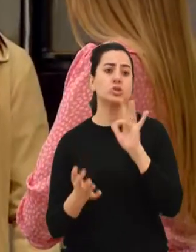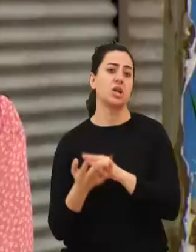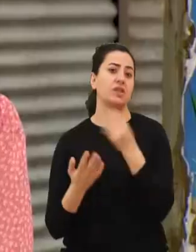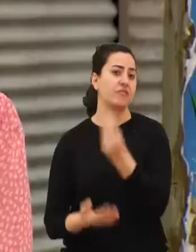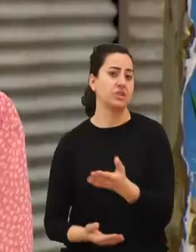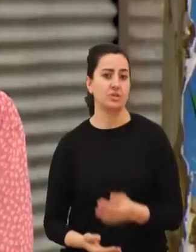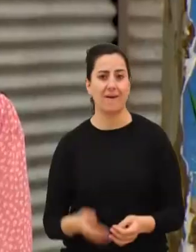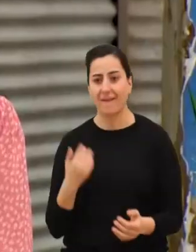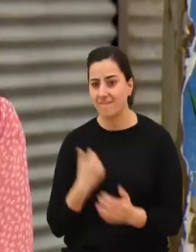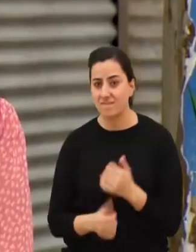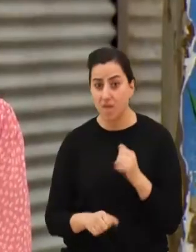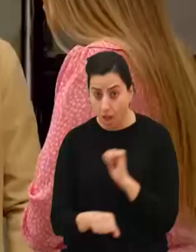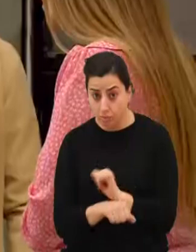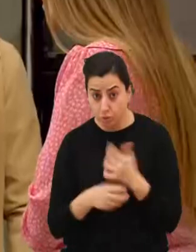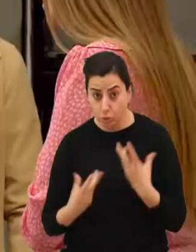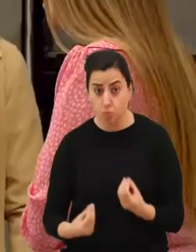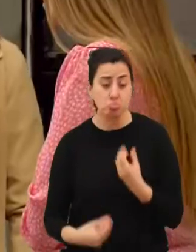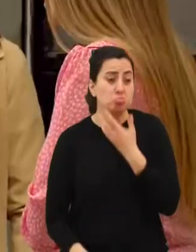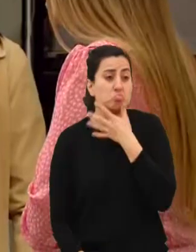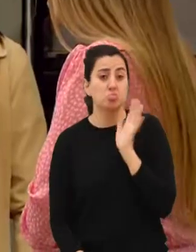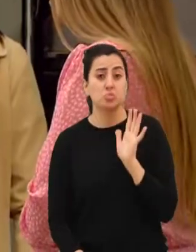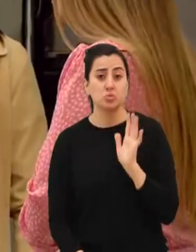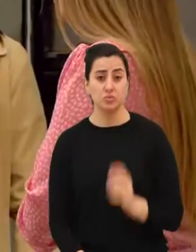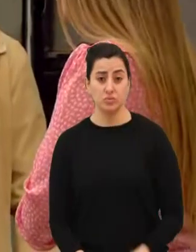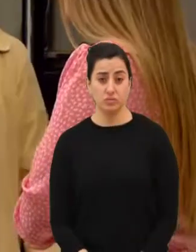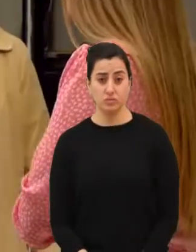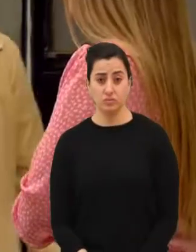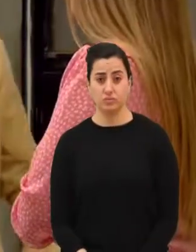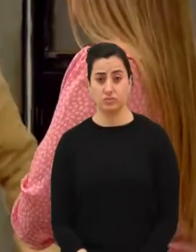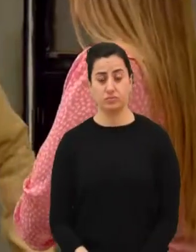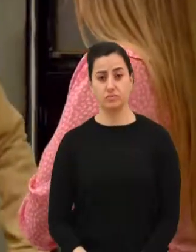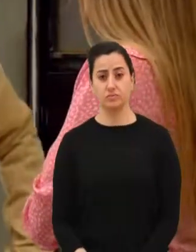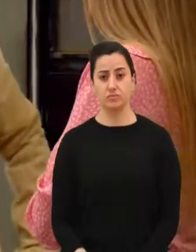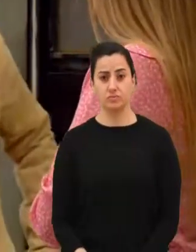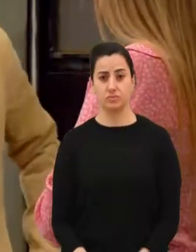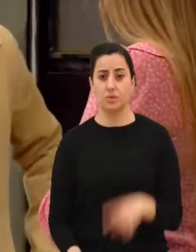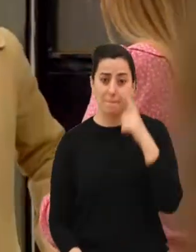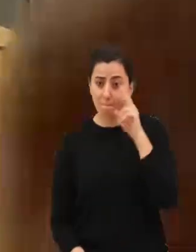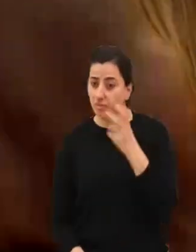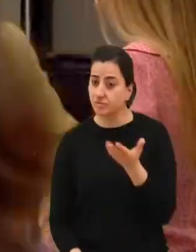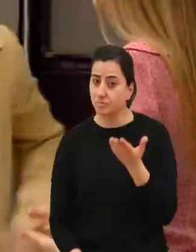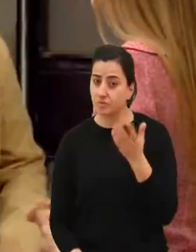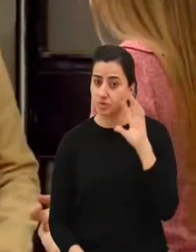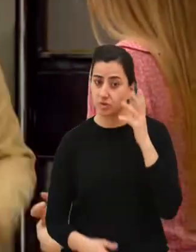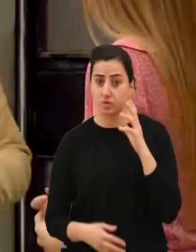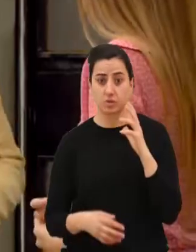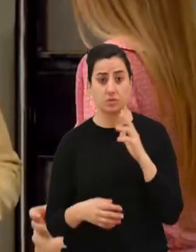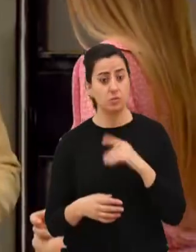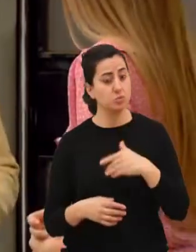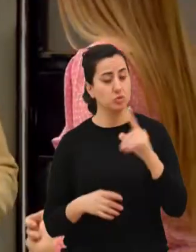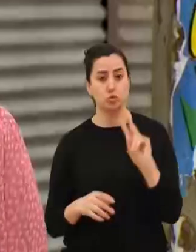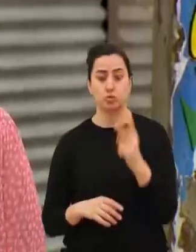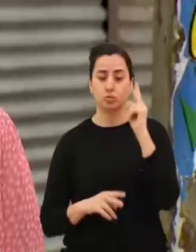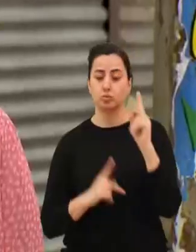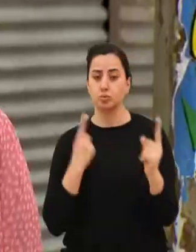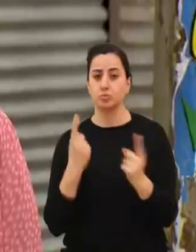alacakmış. Hapis mi? Bilmiyorum ki. Ya, Mavişim görüyorsun değil mi? Her an her şey